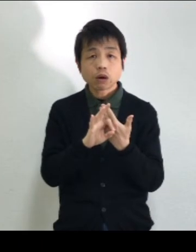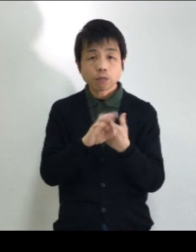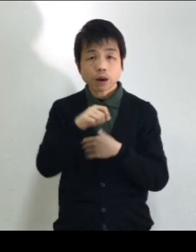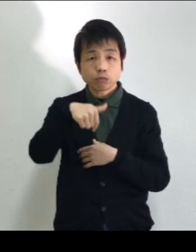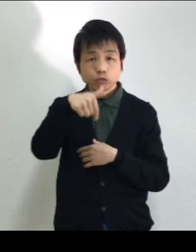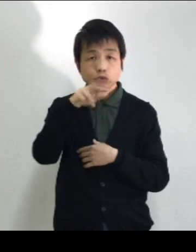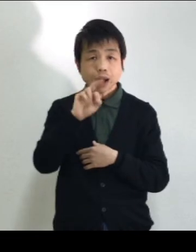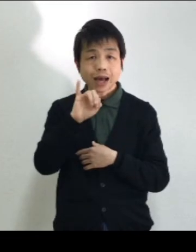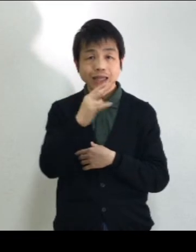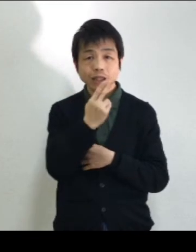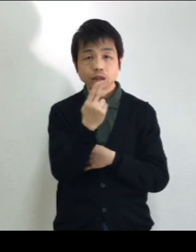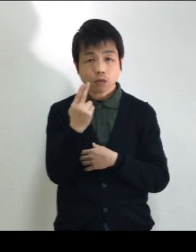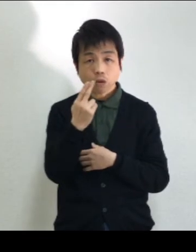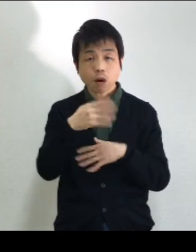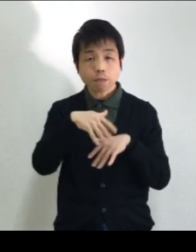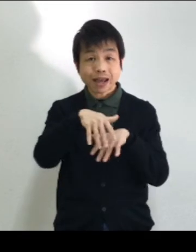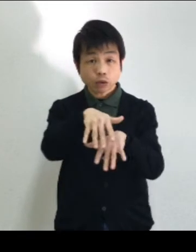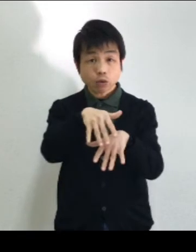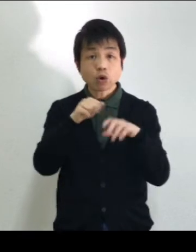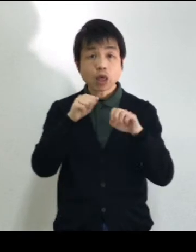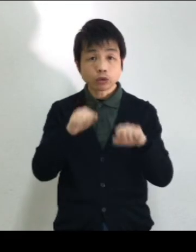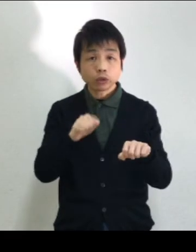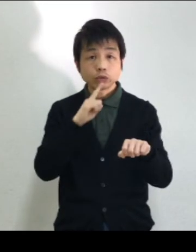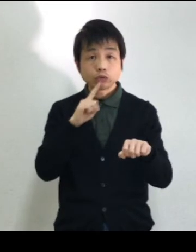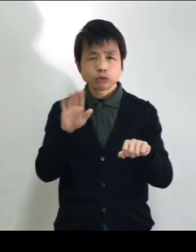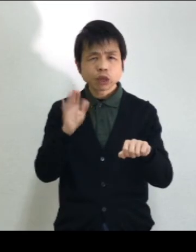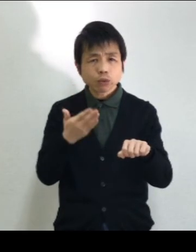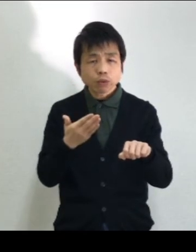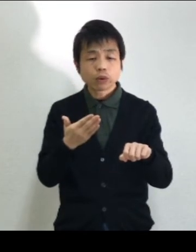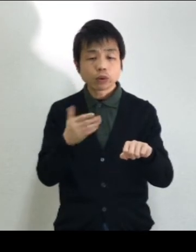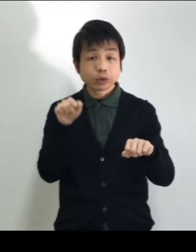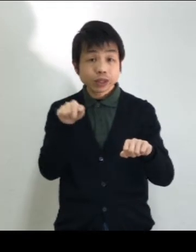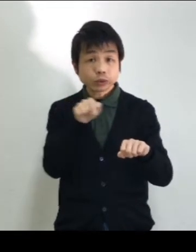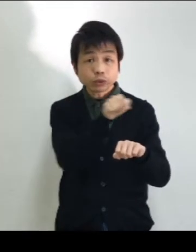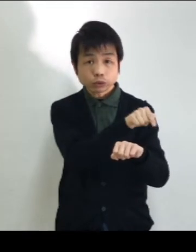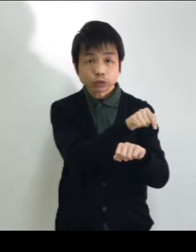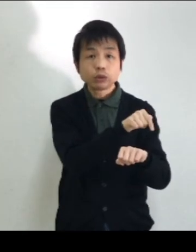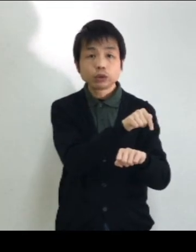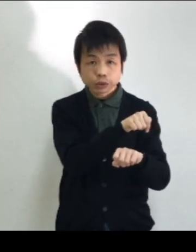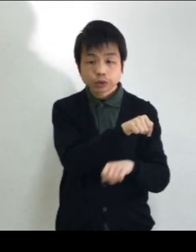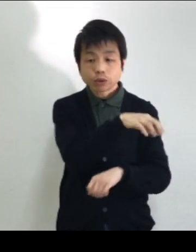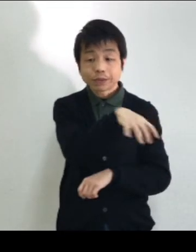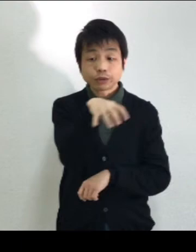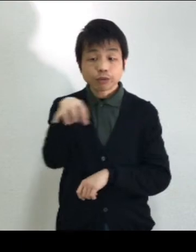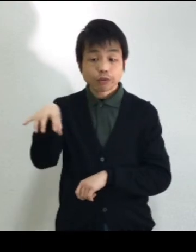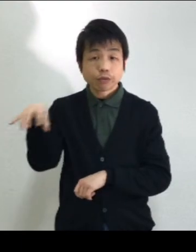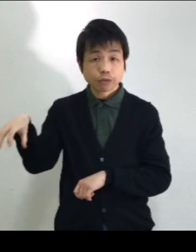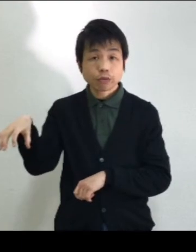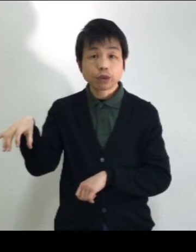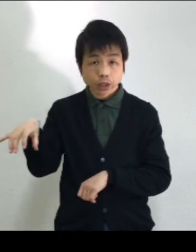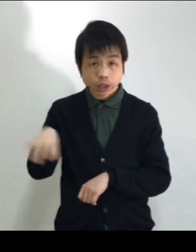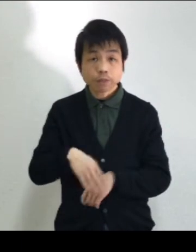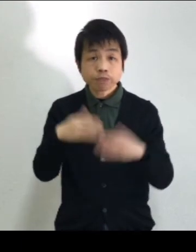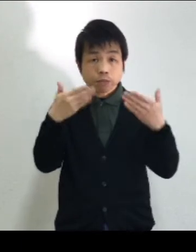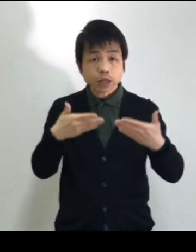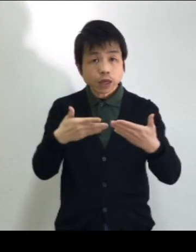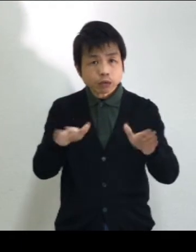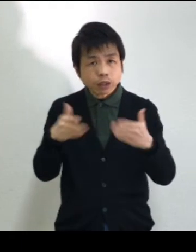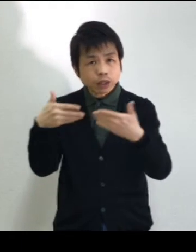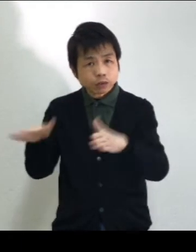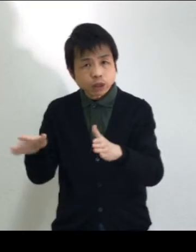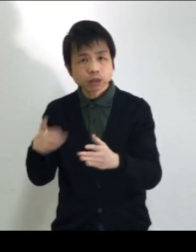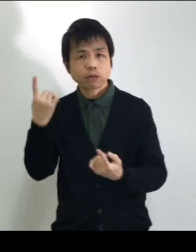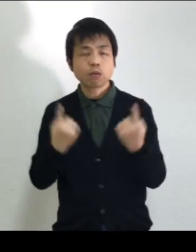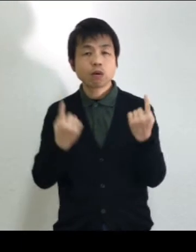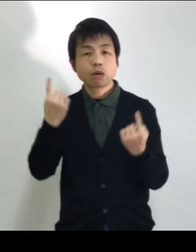パレードってやるけれども、じゃあプライドパレードのその一つ一つの場所においてそこがバリアフリ